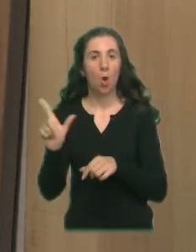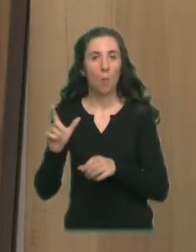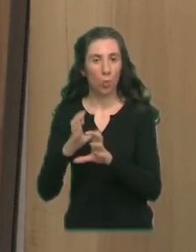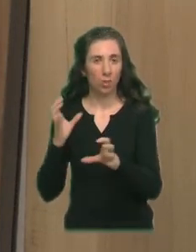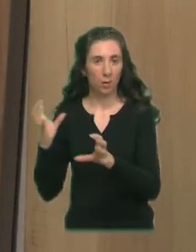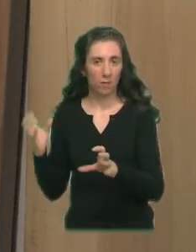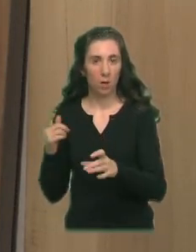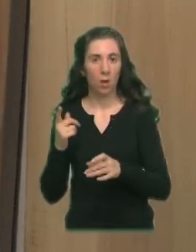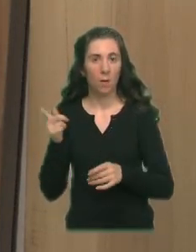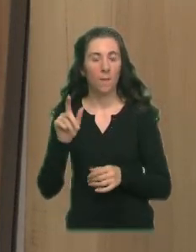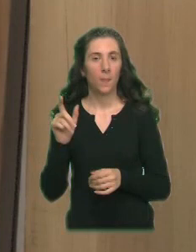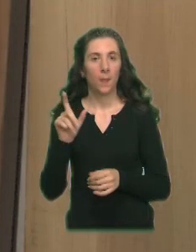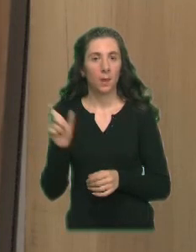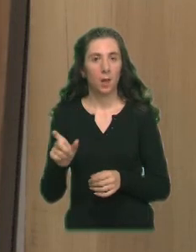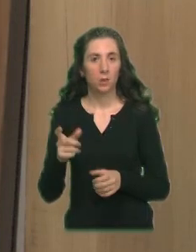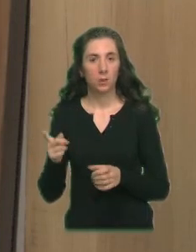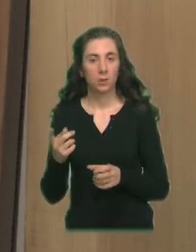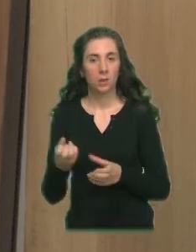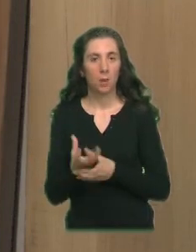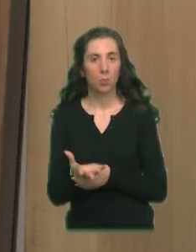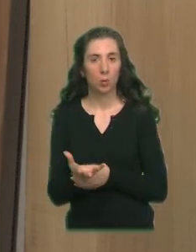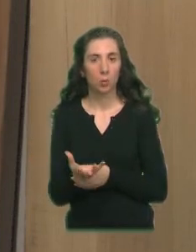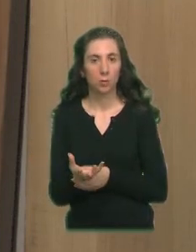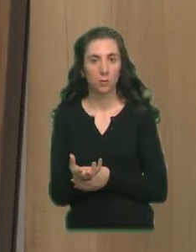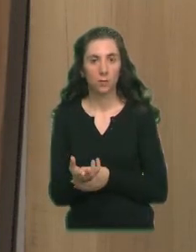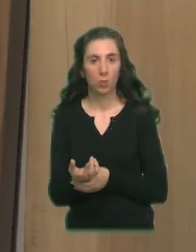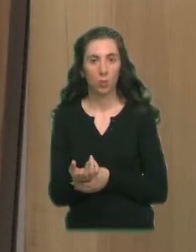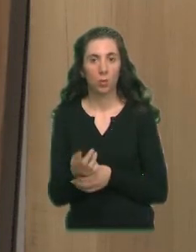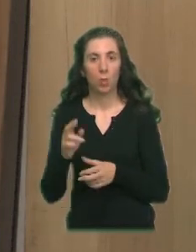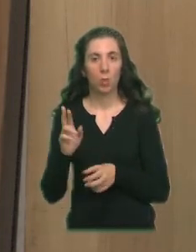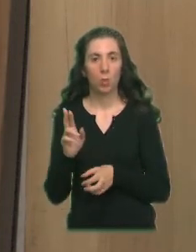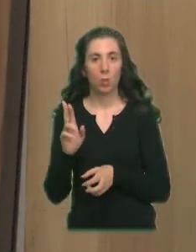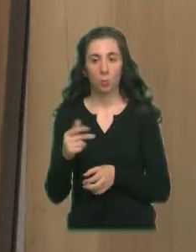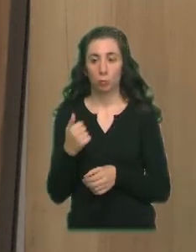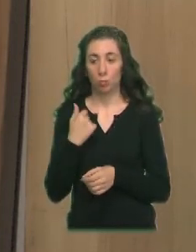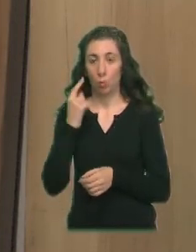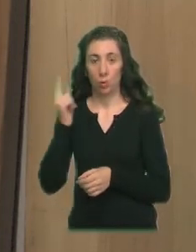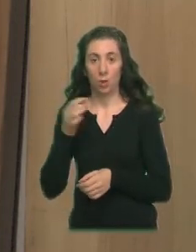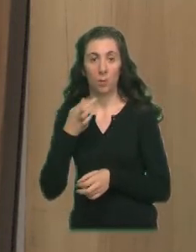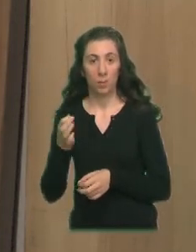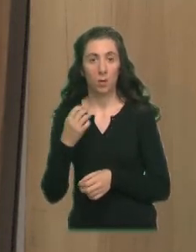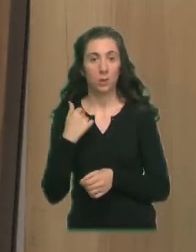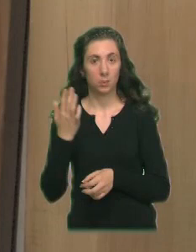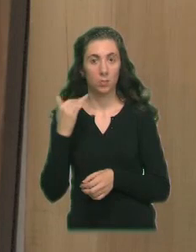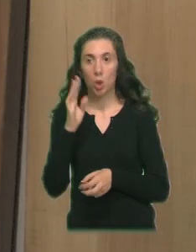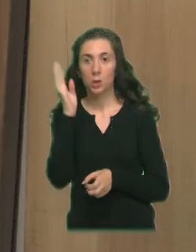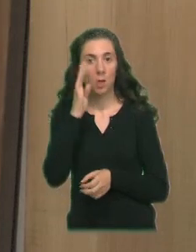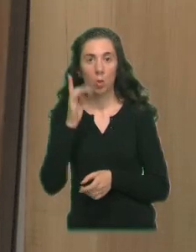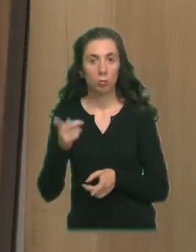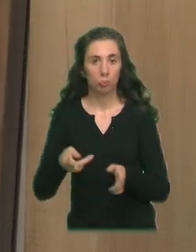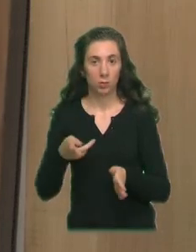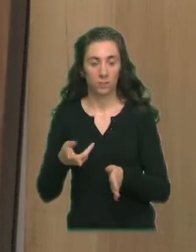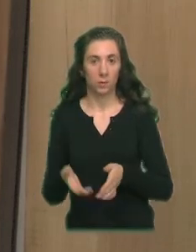lokomotive, znate, to je neka italijanska proizvodnja, da se prostite, možete i mog oca pitati, da sam bio zaluđen s